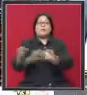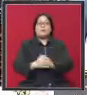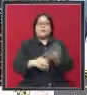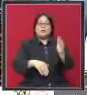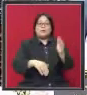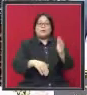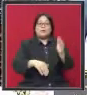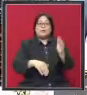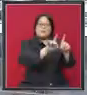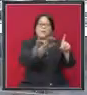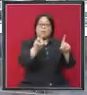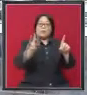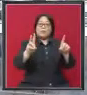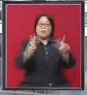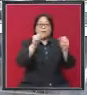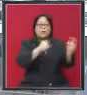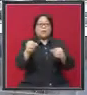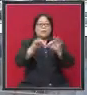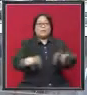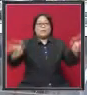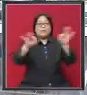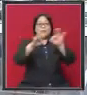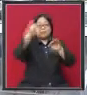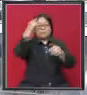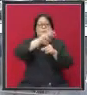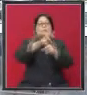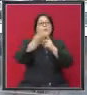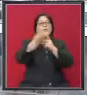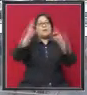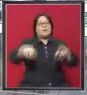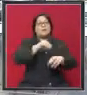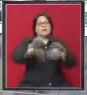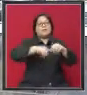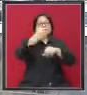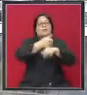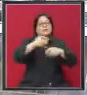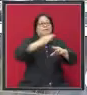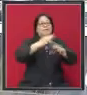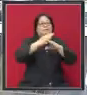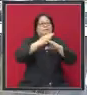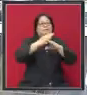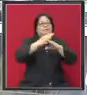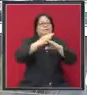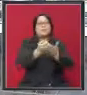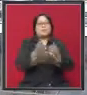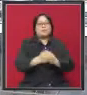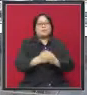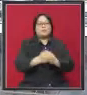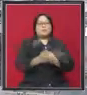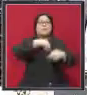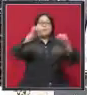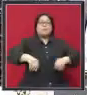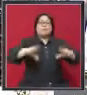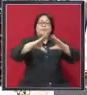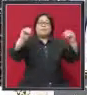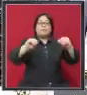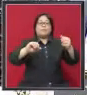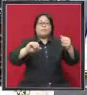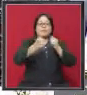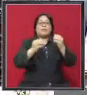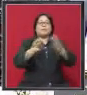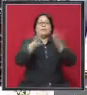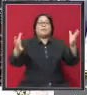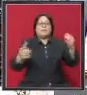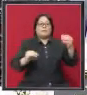lebih 186 inisiatif utama untuk kebajikan rakyat dan membina daya tahan ekonomi supaya kita dapat mengatasi musibah